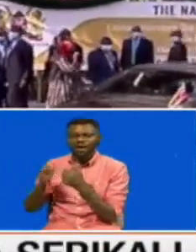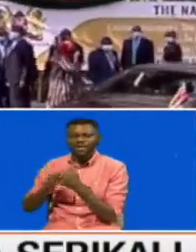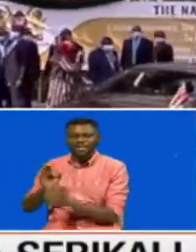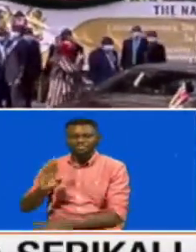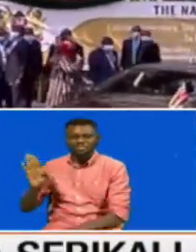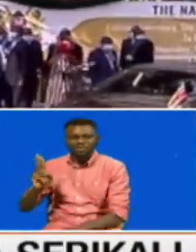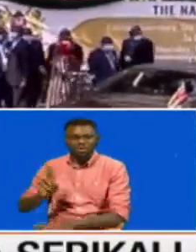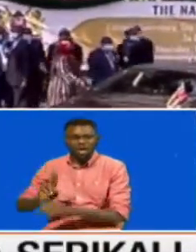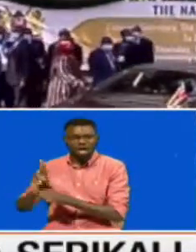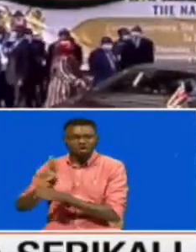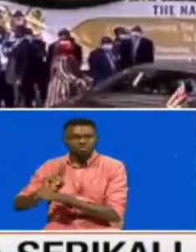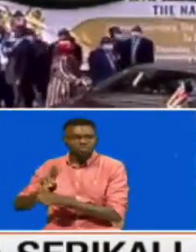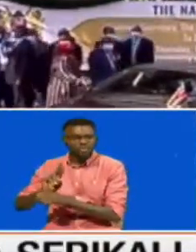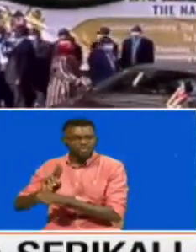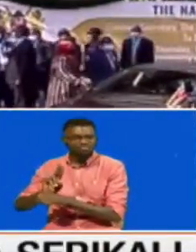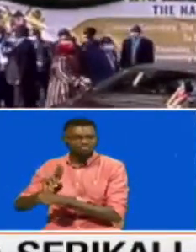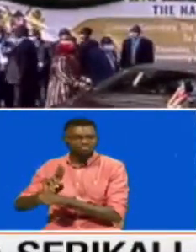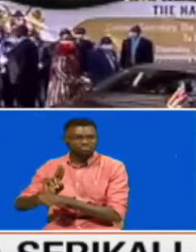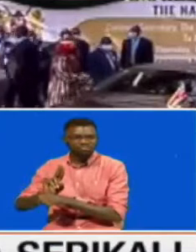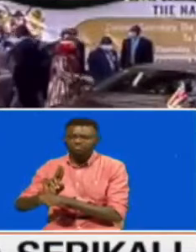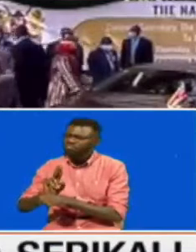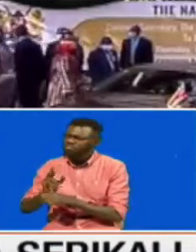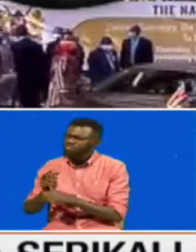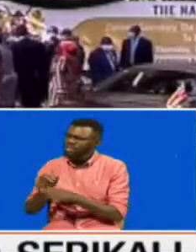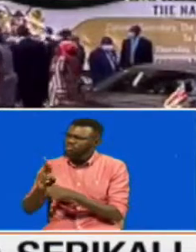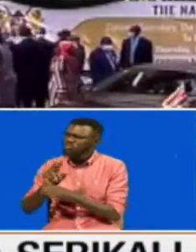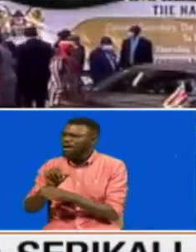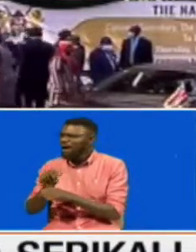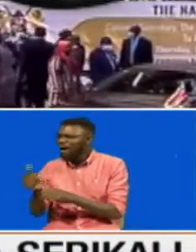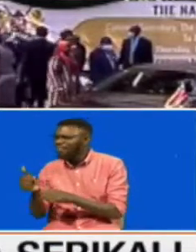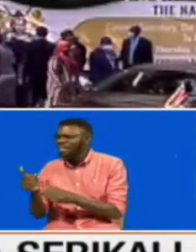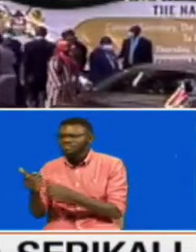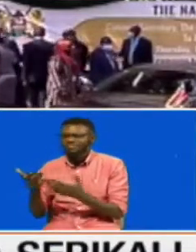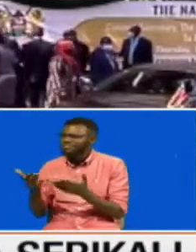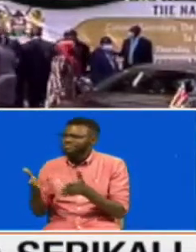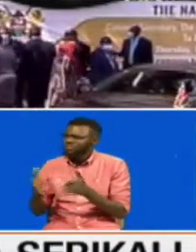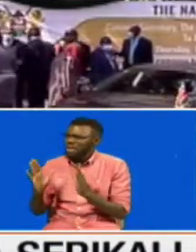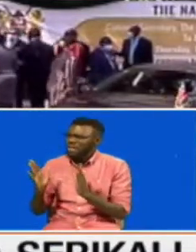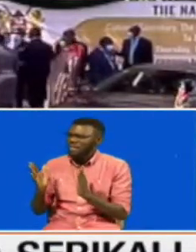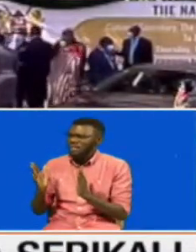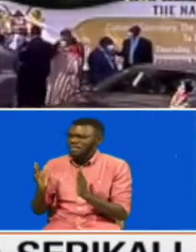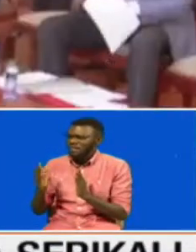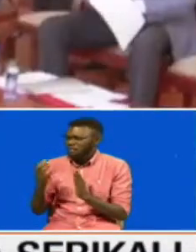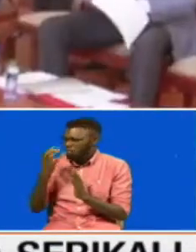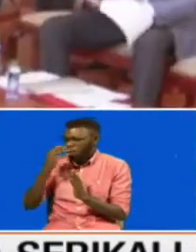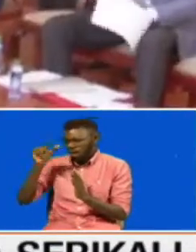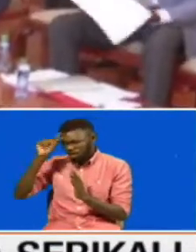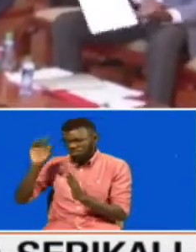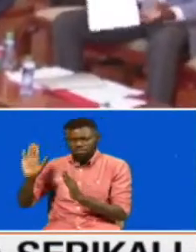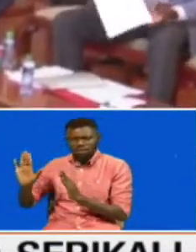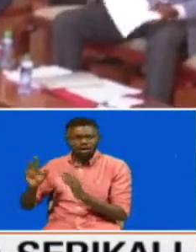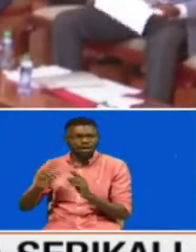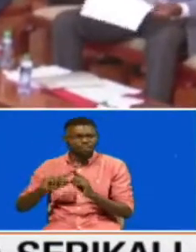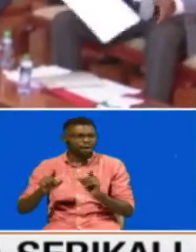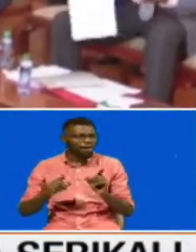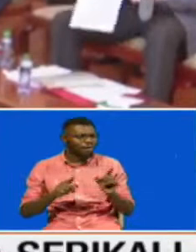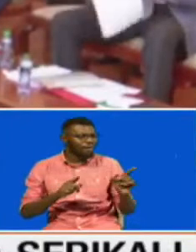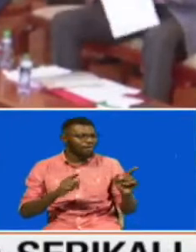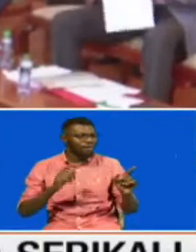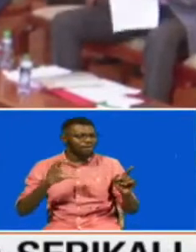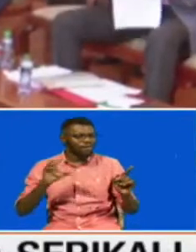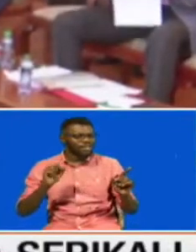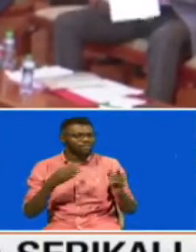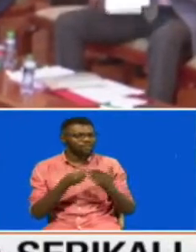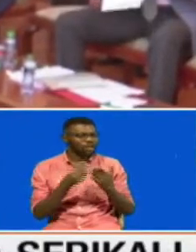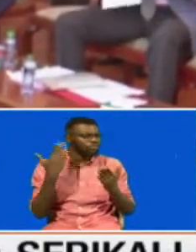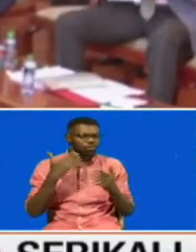7.8 kwenye mfuko wa kitaifa kwa matumizi mengine na serikali ya sasa, akieleza kushangazwa na hatua ya